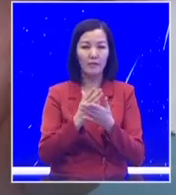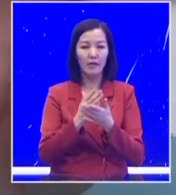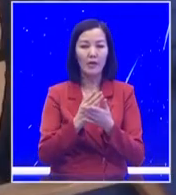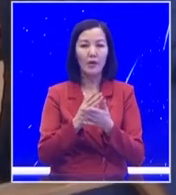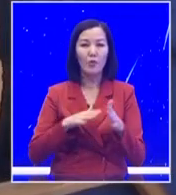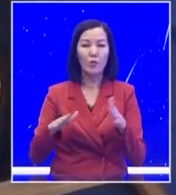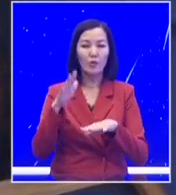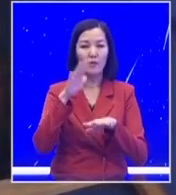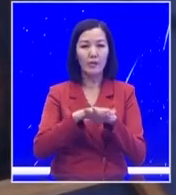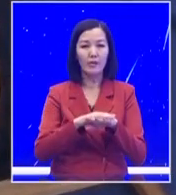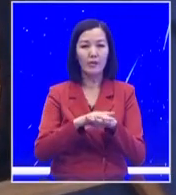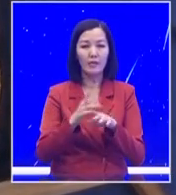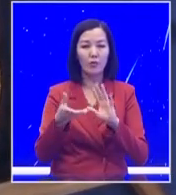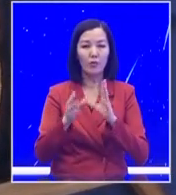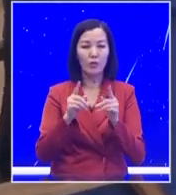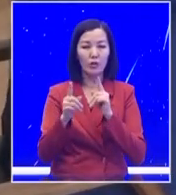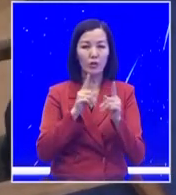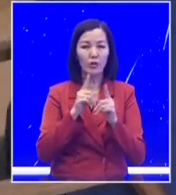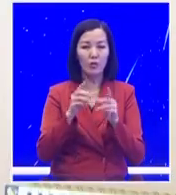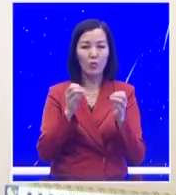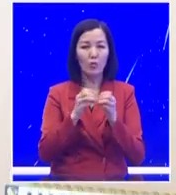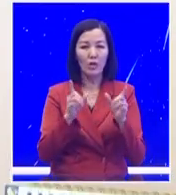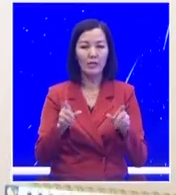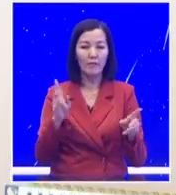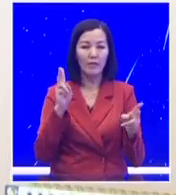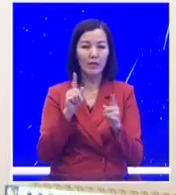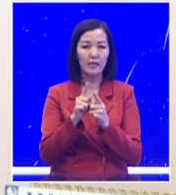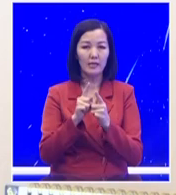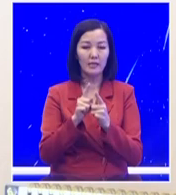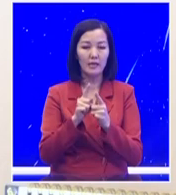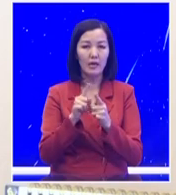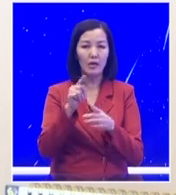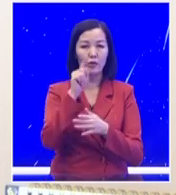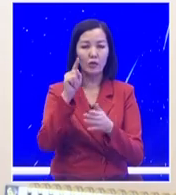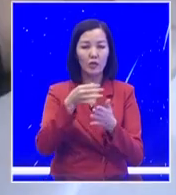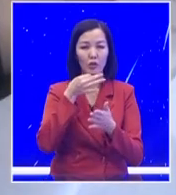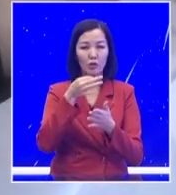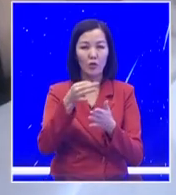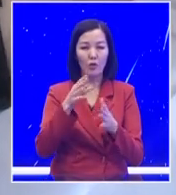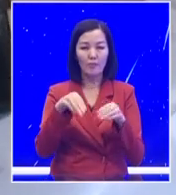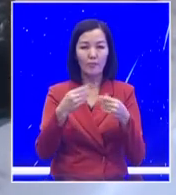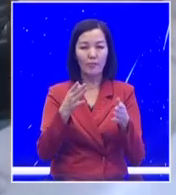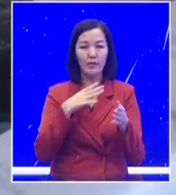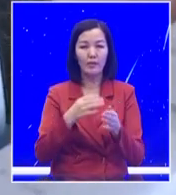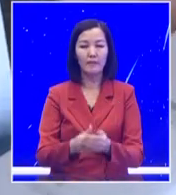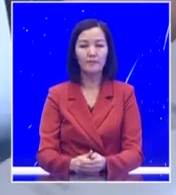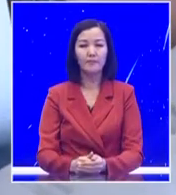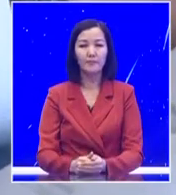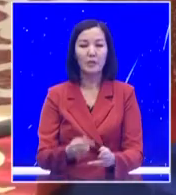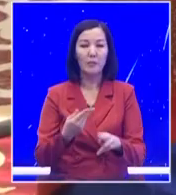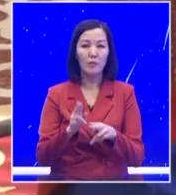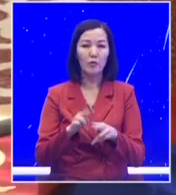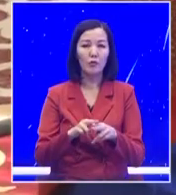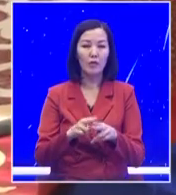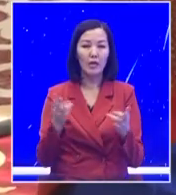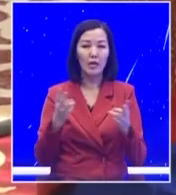өңір басшысы қорытынды есепті кезеңнен соң 10-нан аса адамды қабылдап, жергілікті халықты толғандырған мәселелердің мәнісін сұрап білді. Бұл тұрғыда